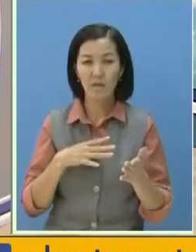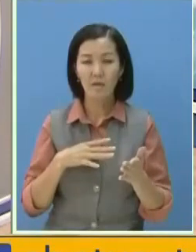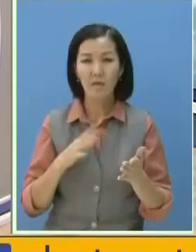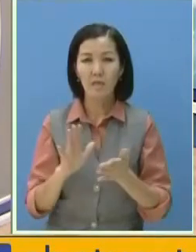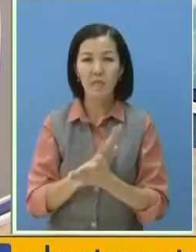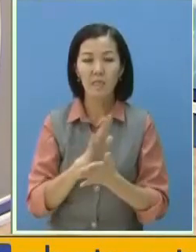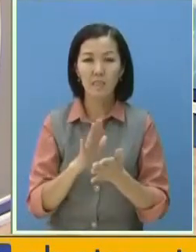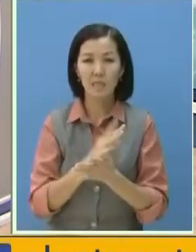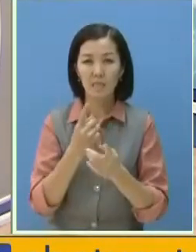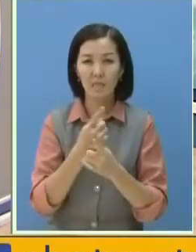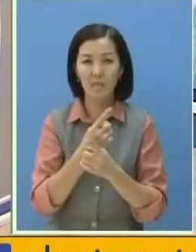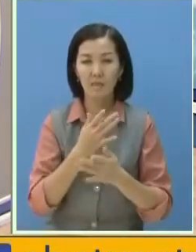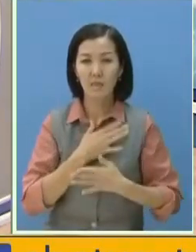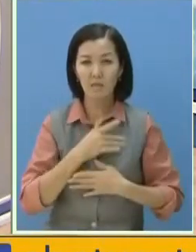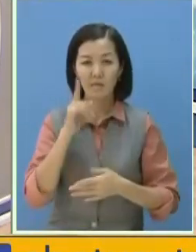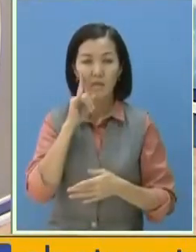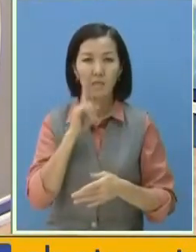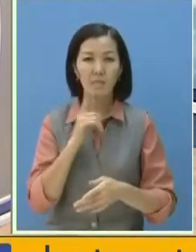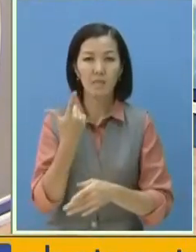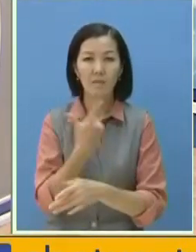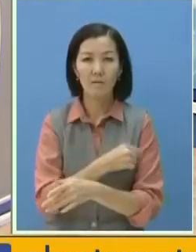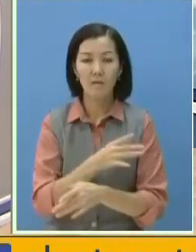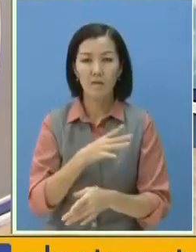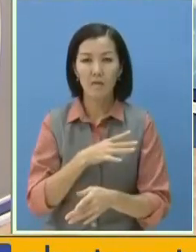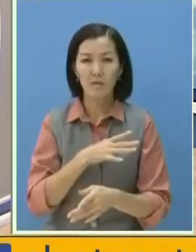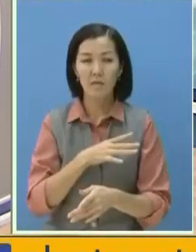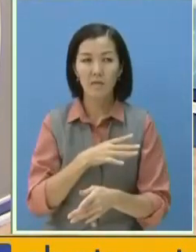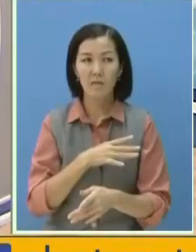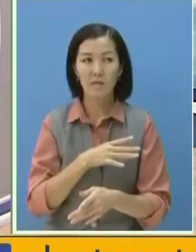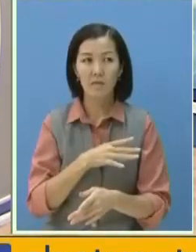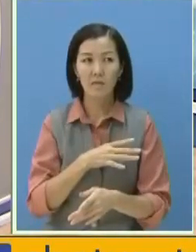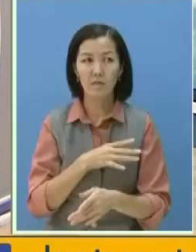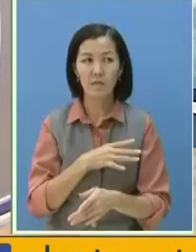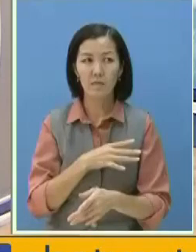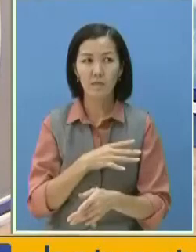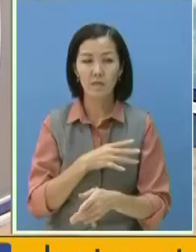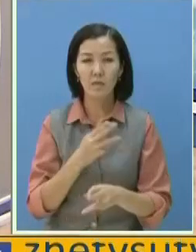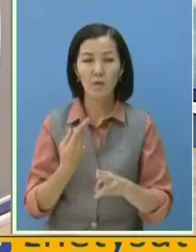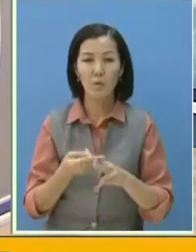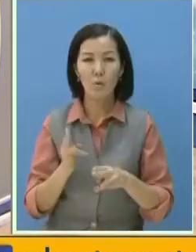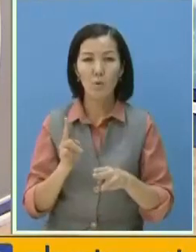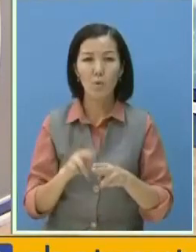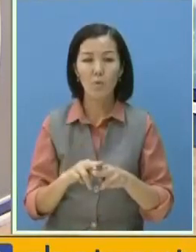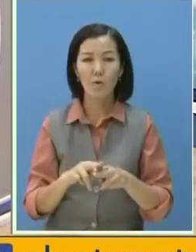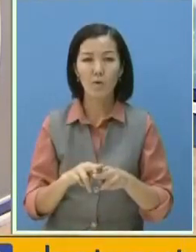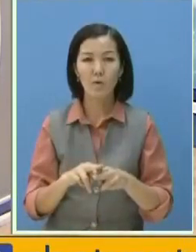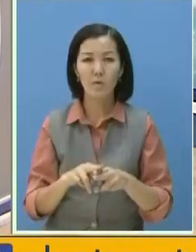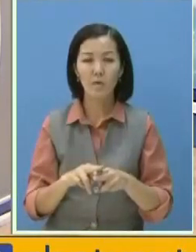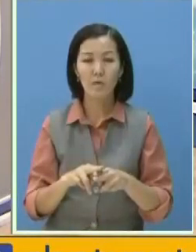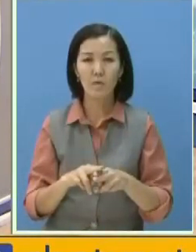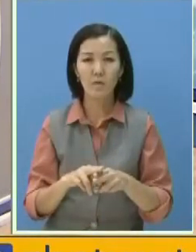в отношении нашей вакцины, вернее, они сами, разработчики, напечатали, она получила очень большую